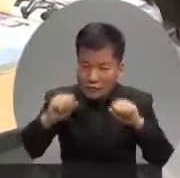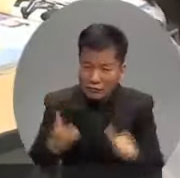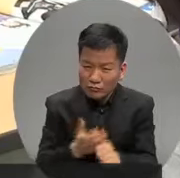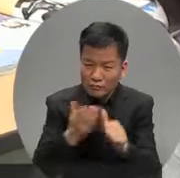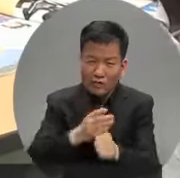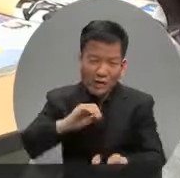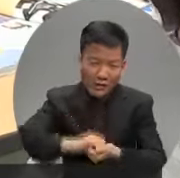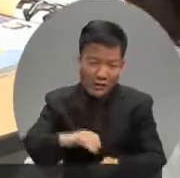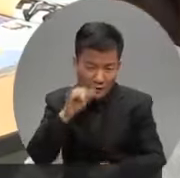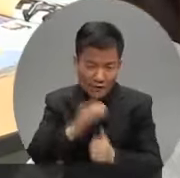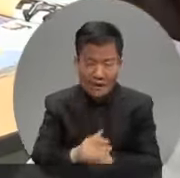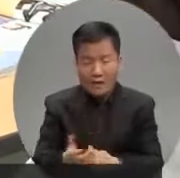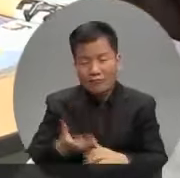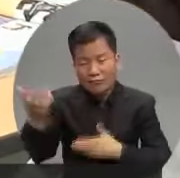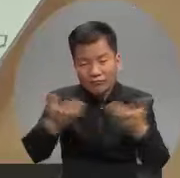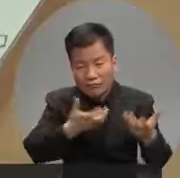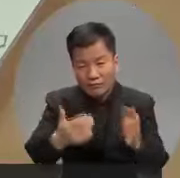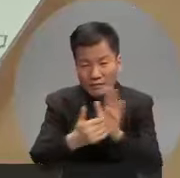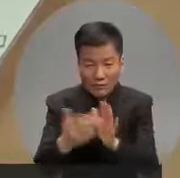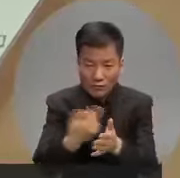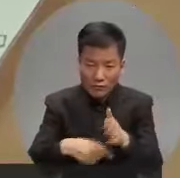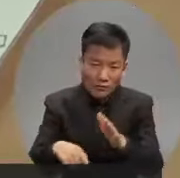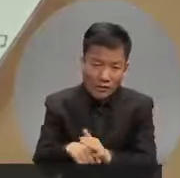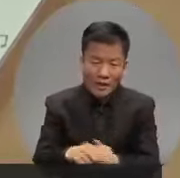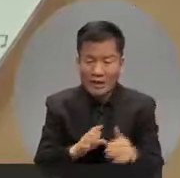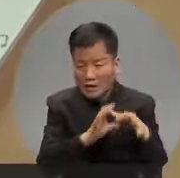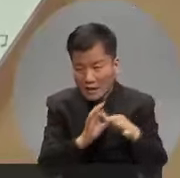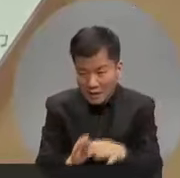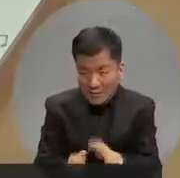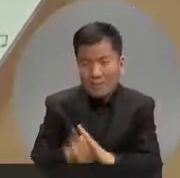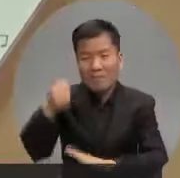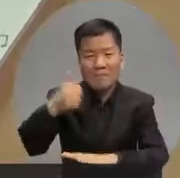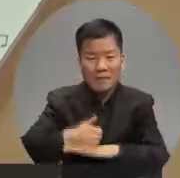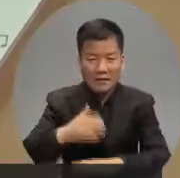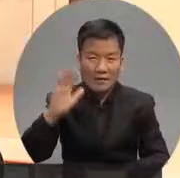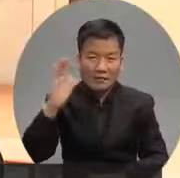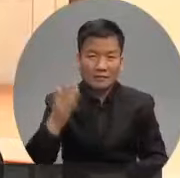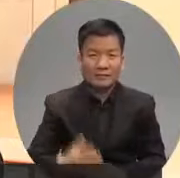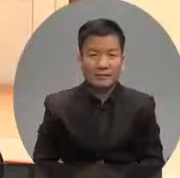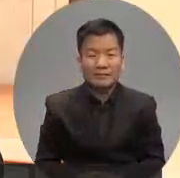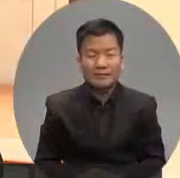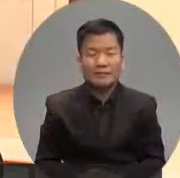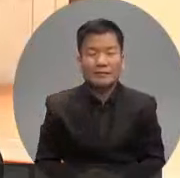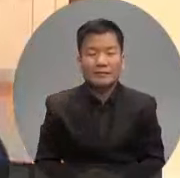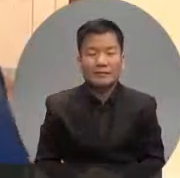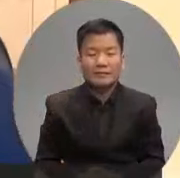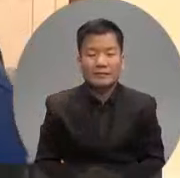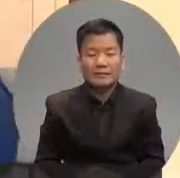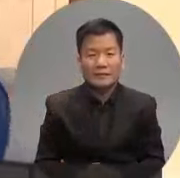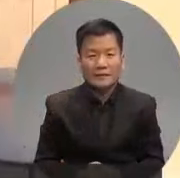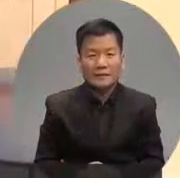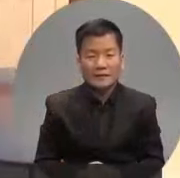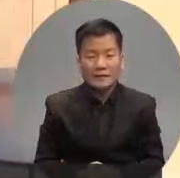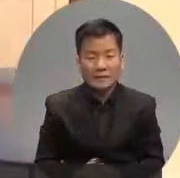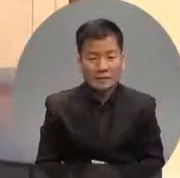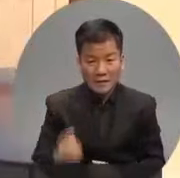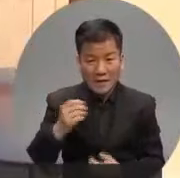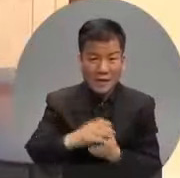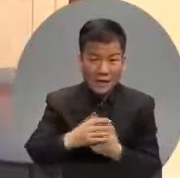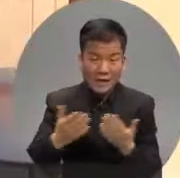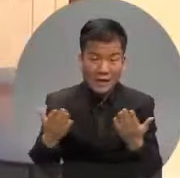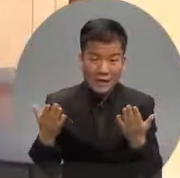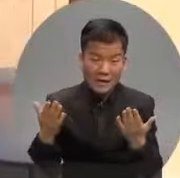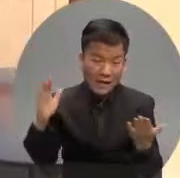육성과 지역인재 유출을 막기 위한 염원으로 끝내 문을 열었습니다. 조기에 학생들을